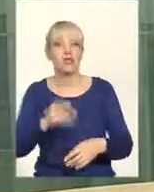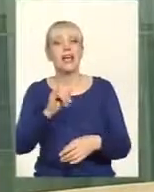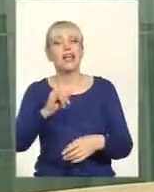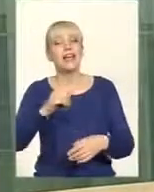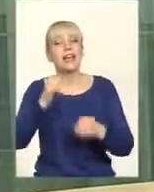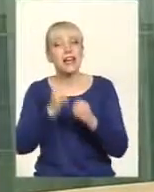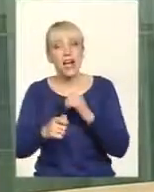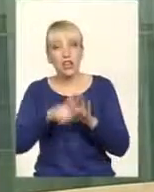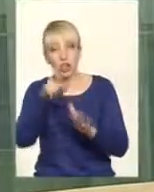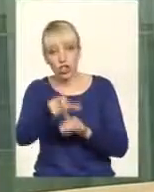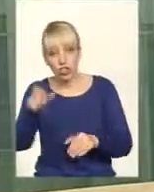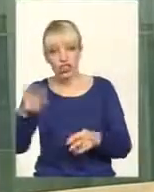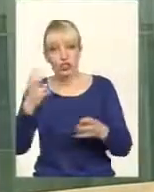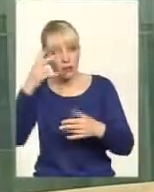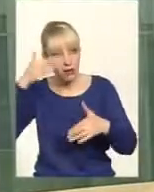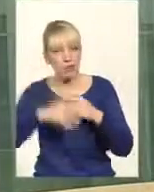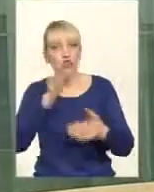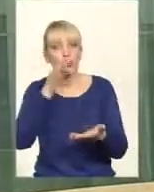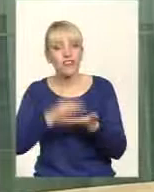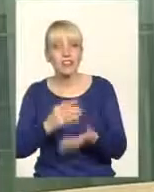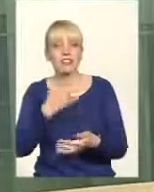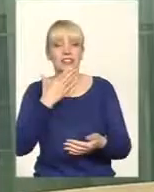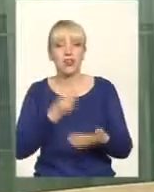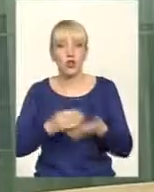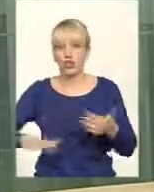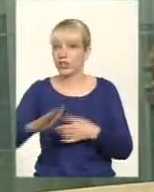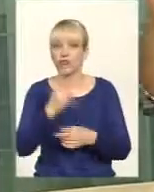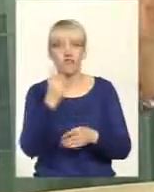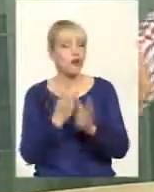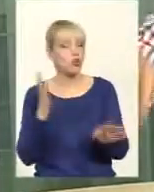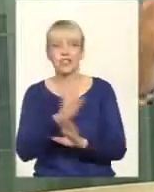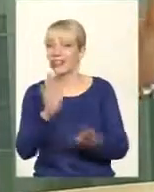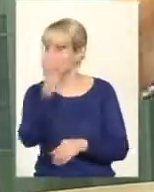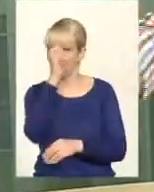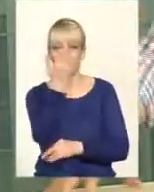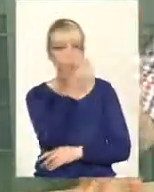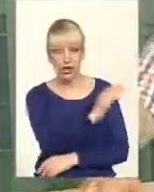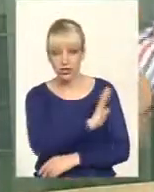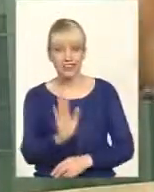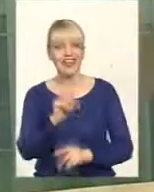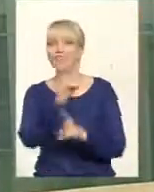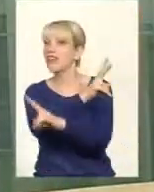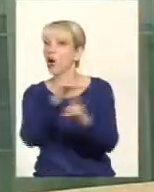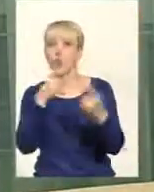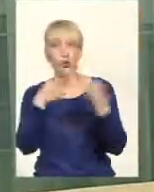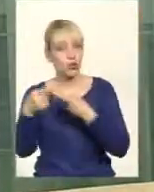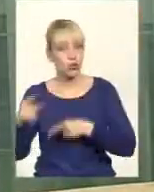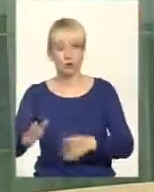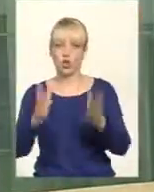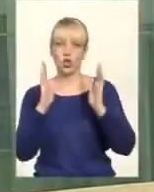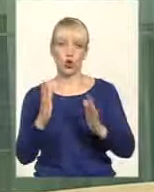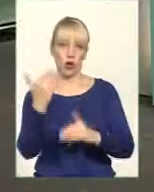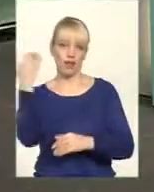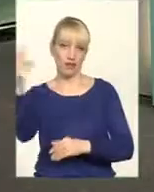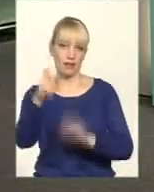ответственность за то, что происходит сейчас на их территории, в первую очередь, не на государстве, не на там, не на ком-то другом, только на них, в